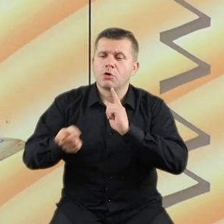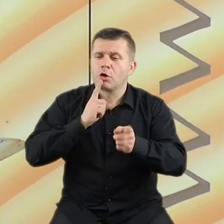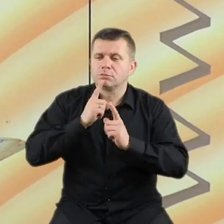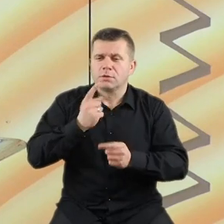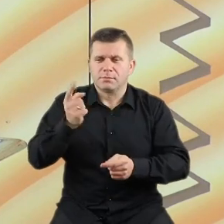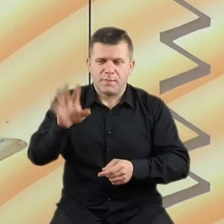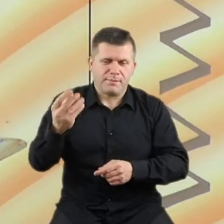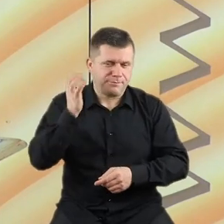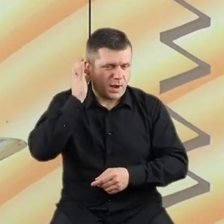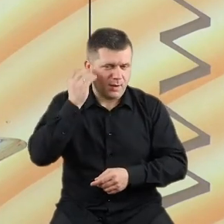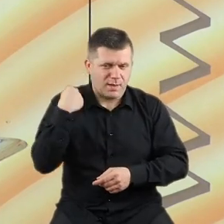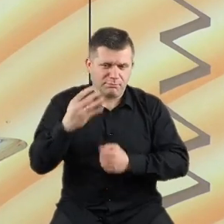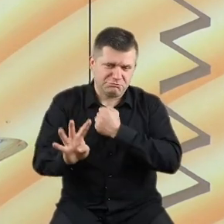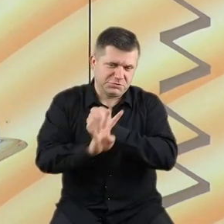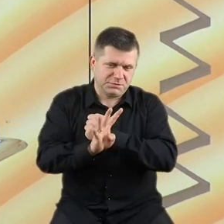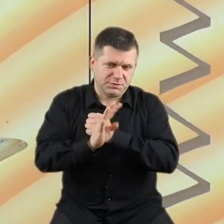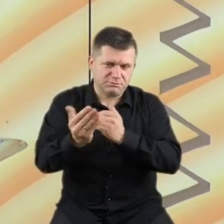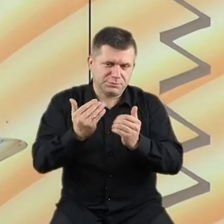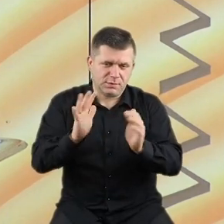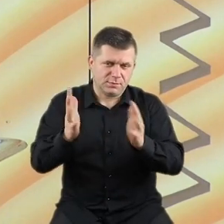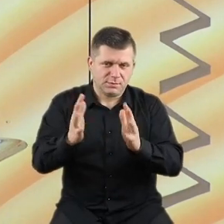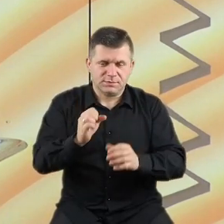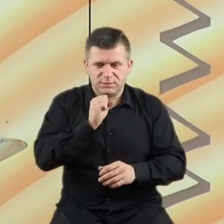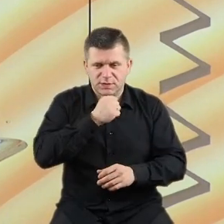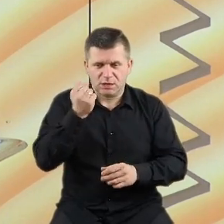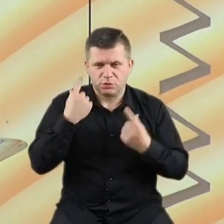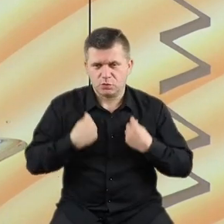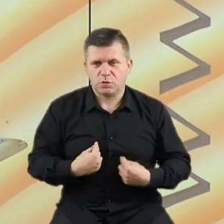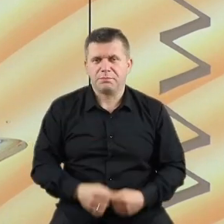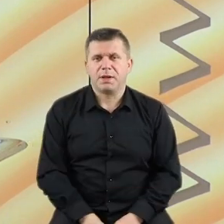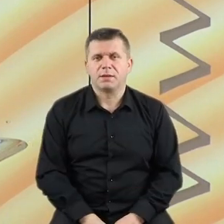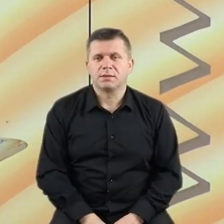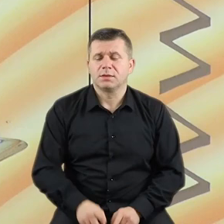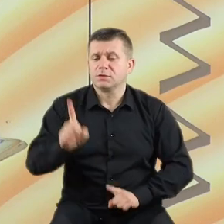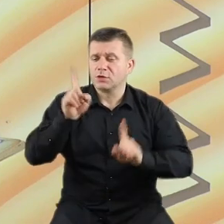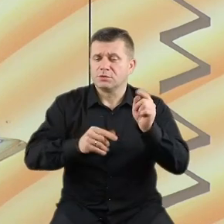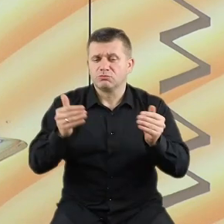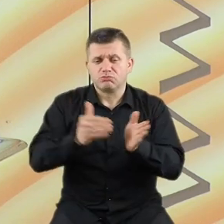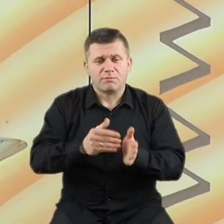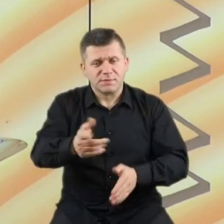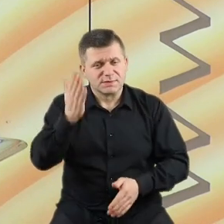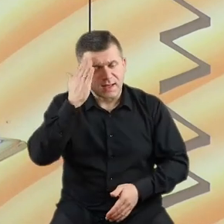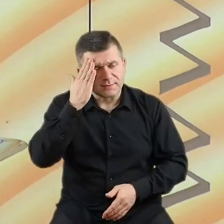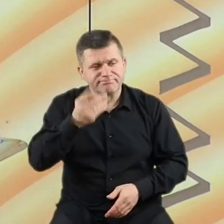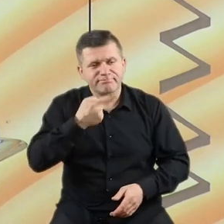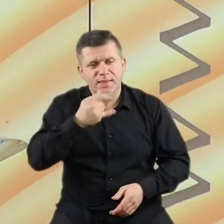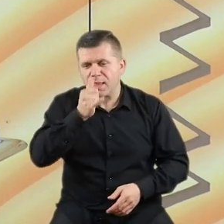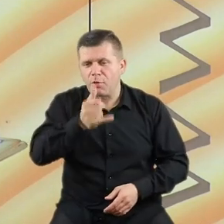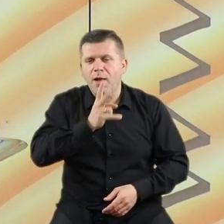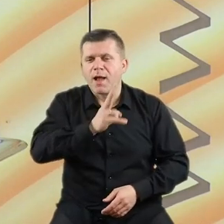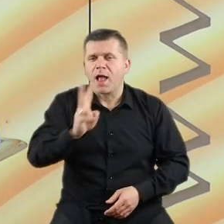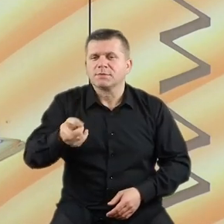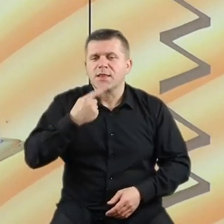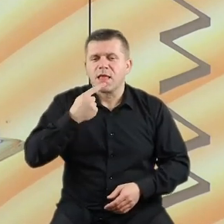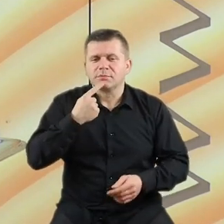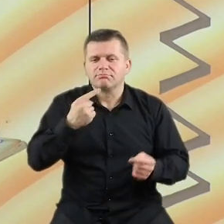z panią przed 90, więc też czasami trzeba znać język. Znaczy, nie można każdego